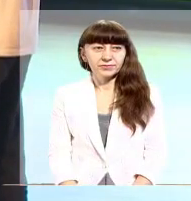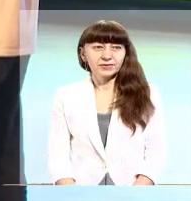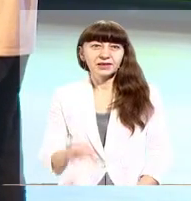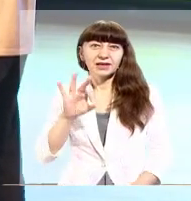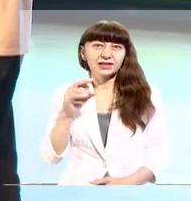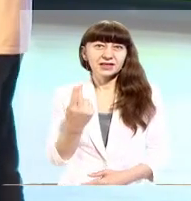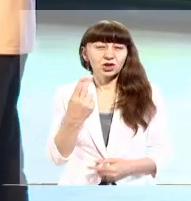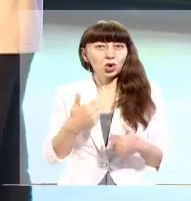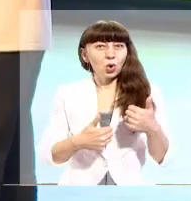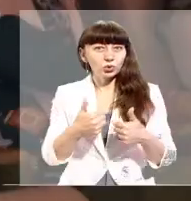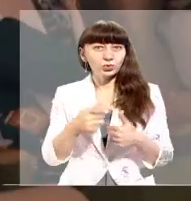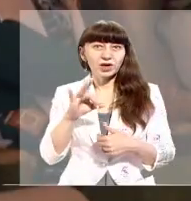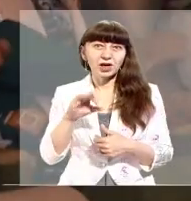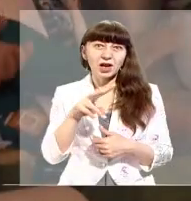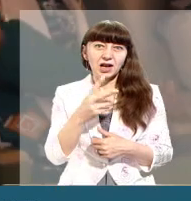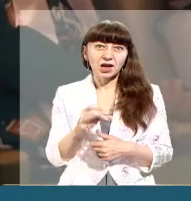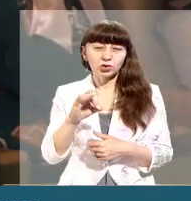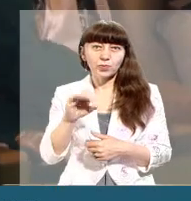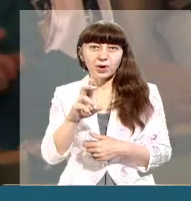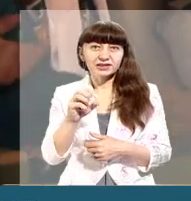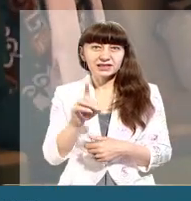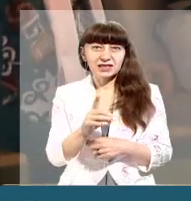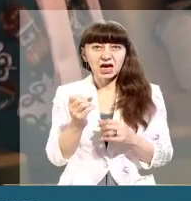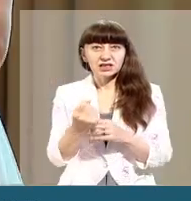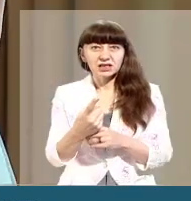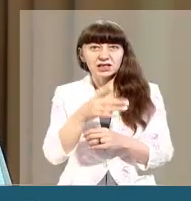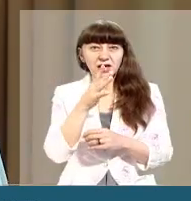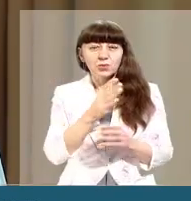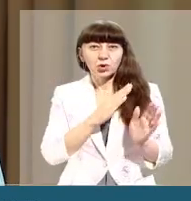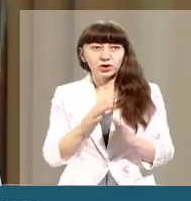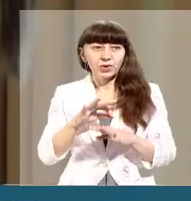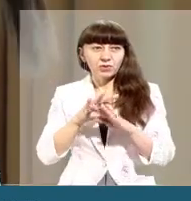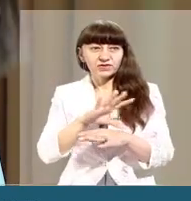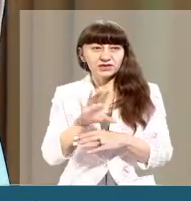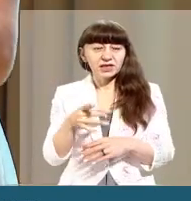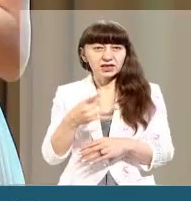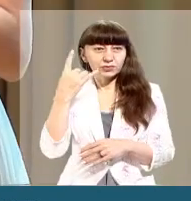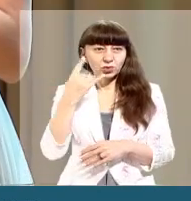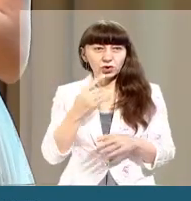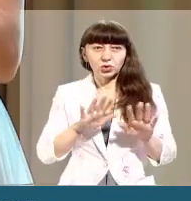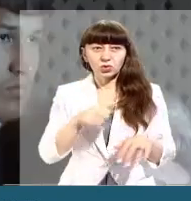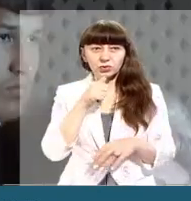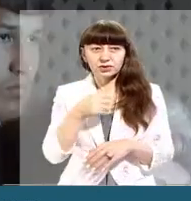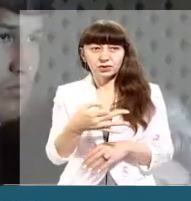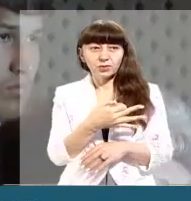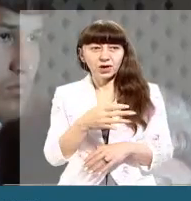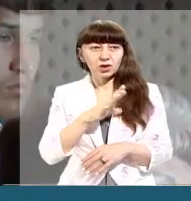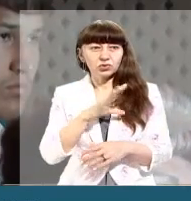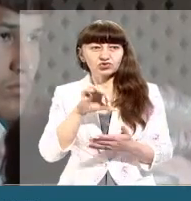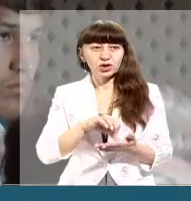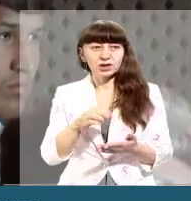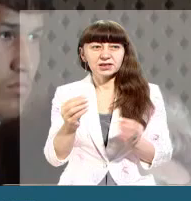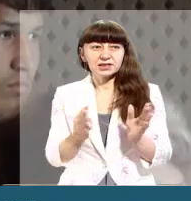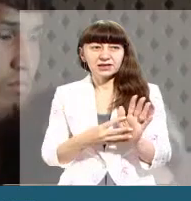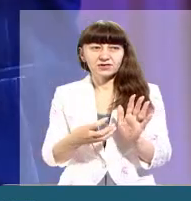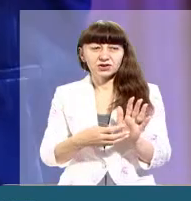Национальный конкурс «Мири Леодбасы» уже 11-й год подряд проходит по всей республике. За это время только в Кустанайской области в нем приняло участие